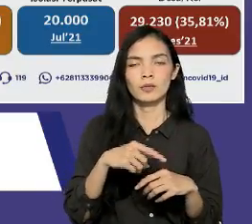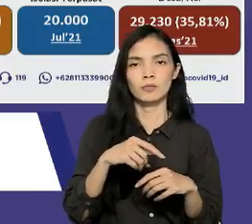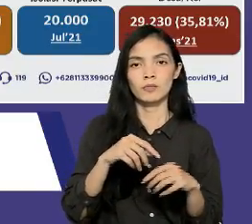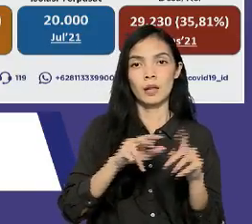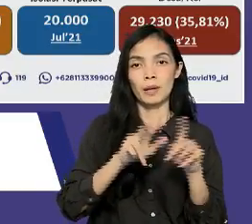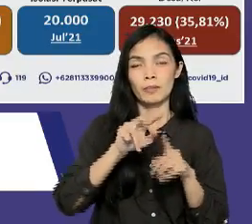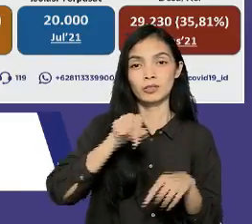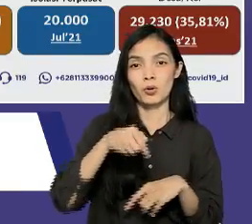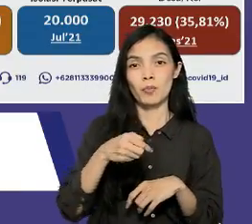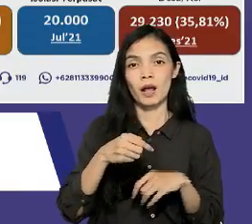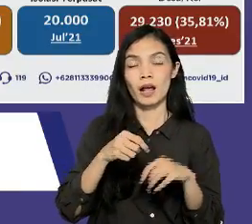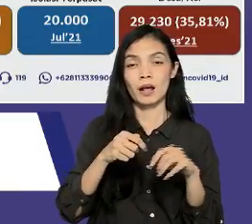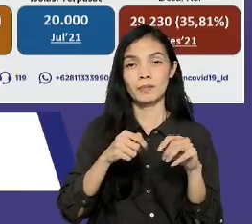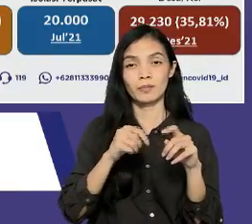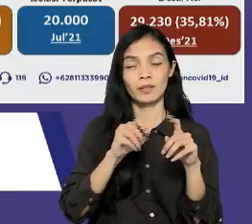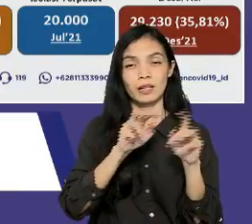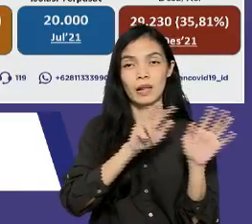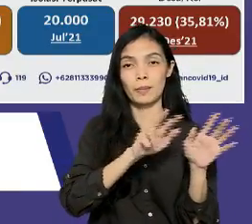sebesar